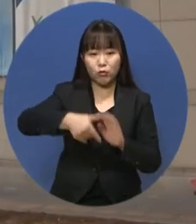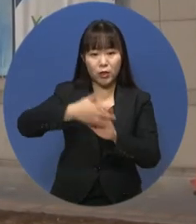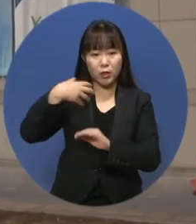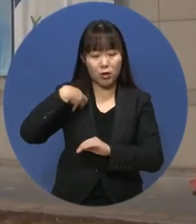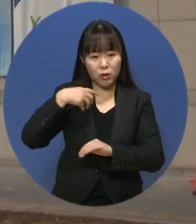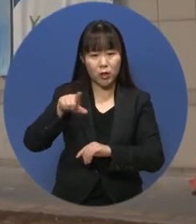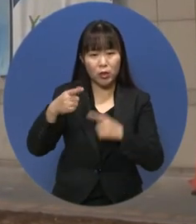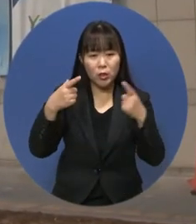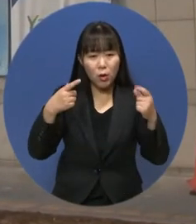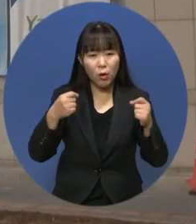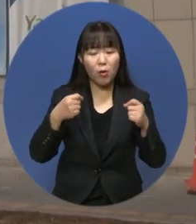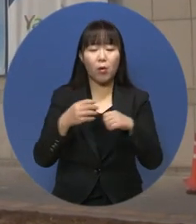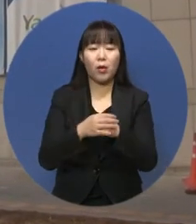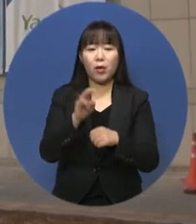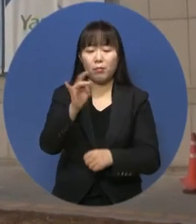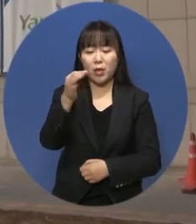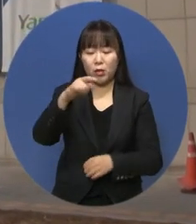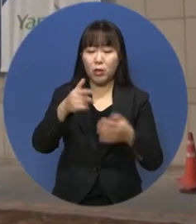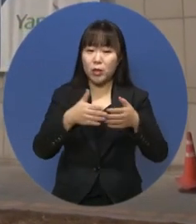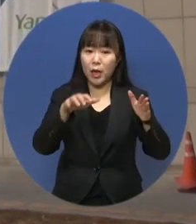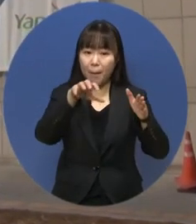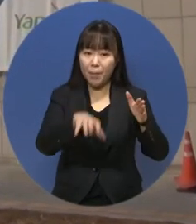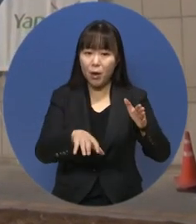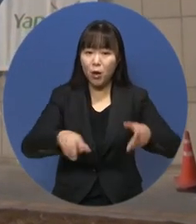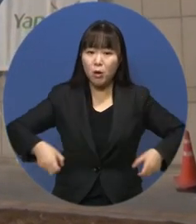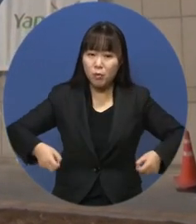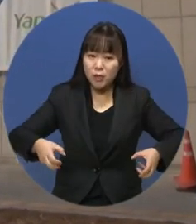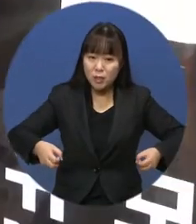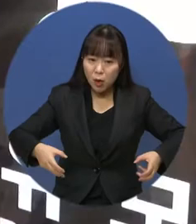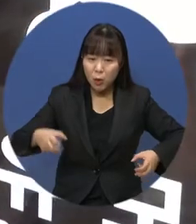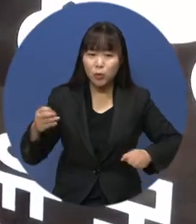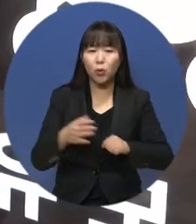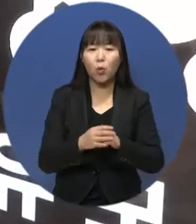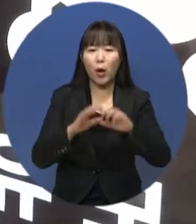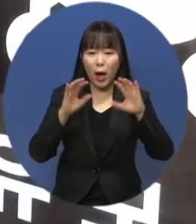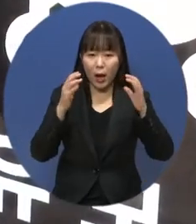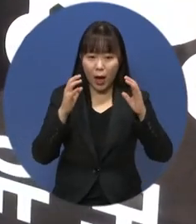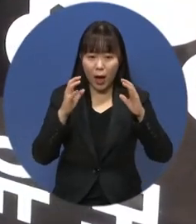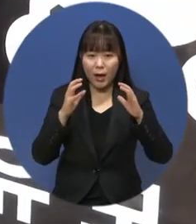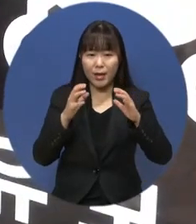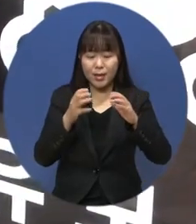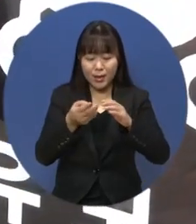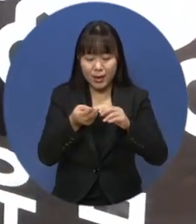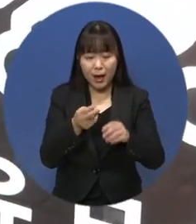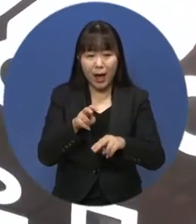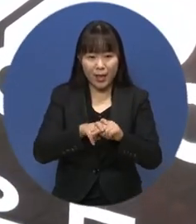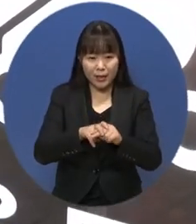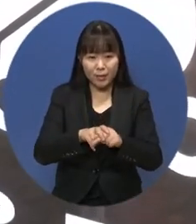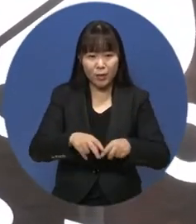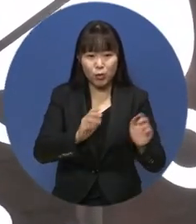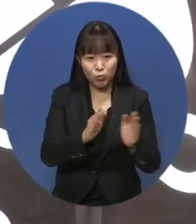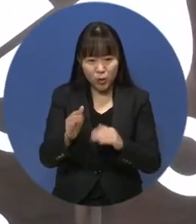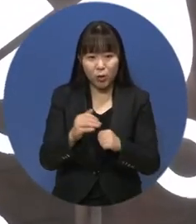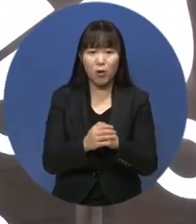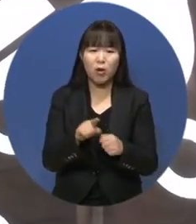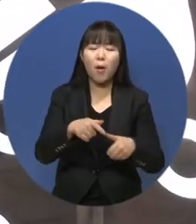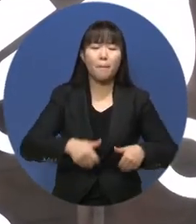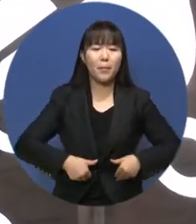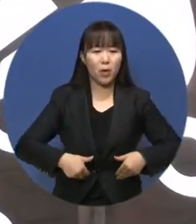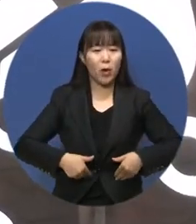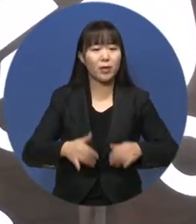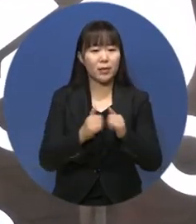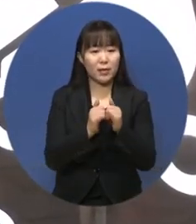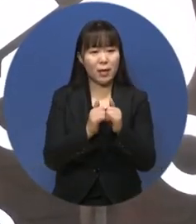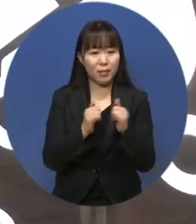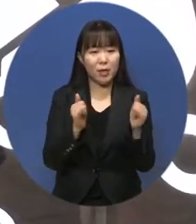이 뿐만 아니라 민원실 앞에 휠체어와 유모차 보관시 를 설치하여 휠체어나 유모차가 필요한